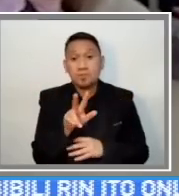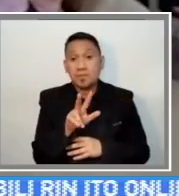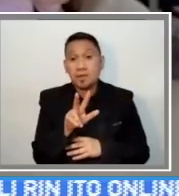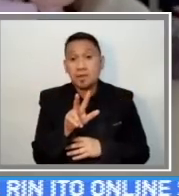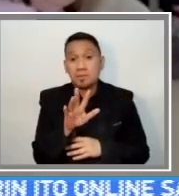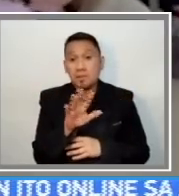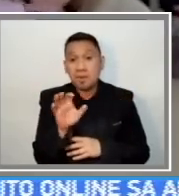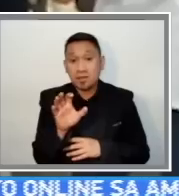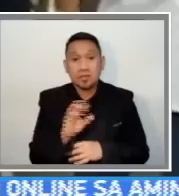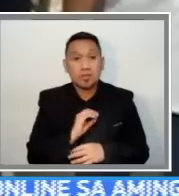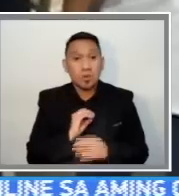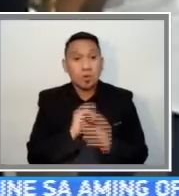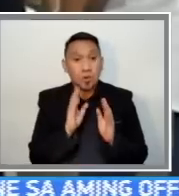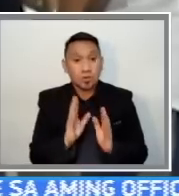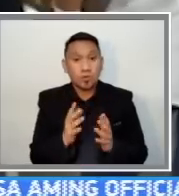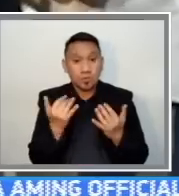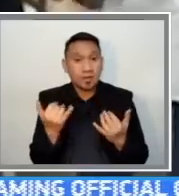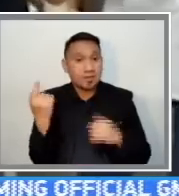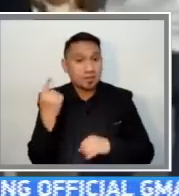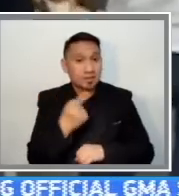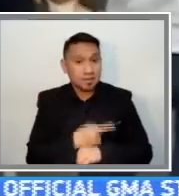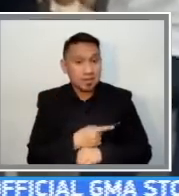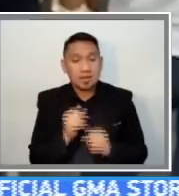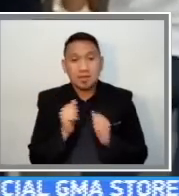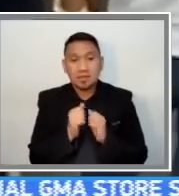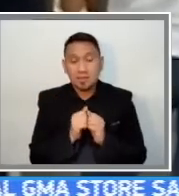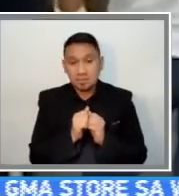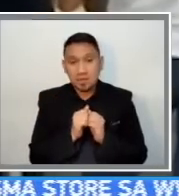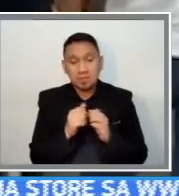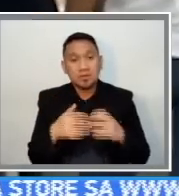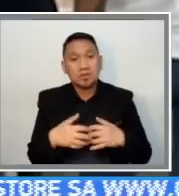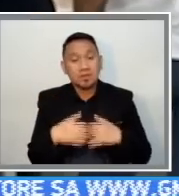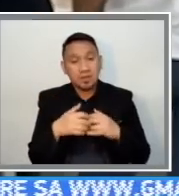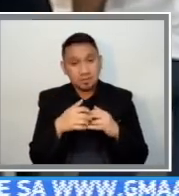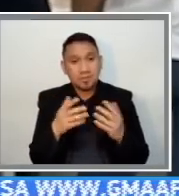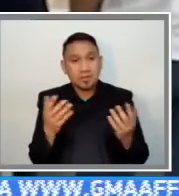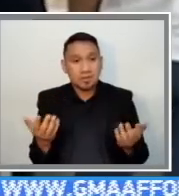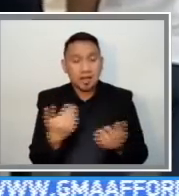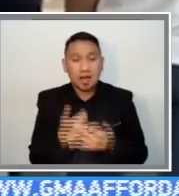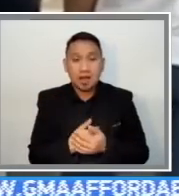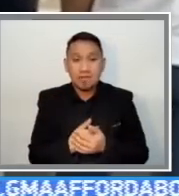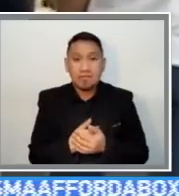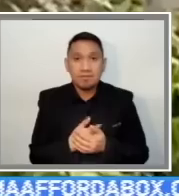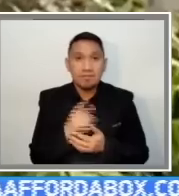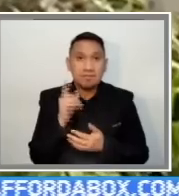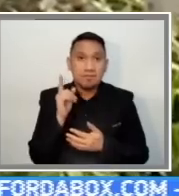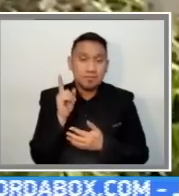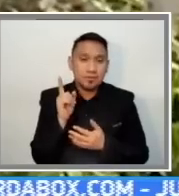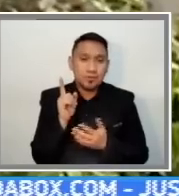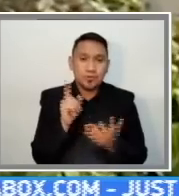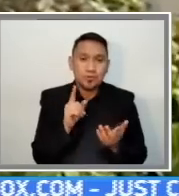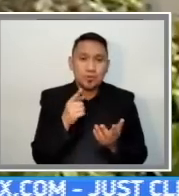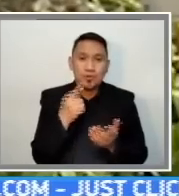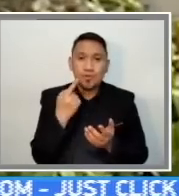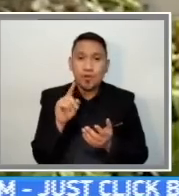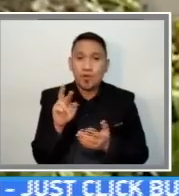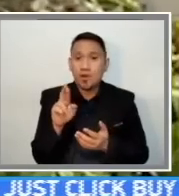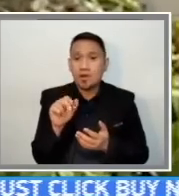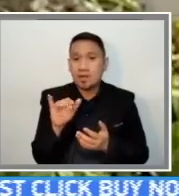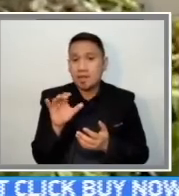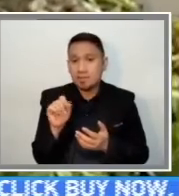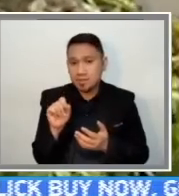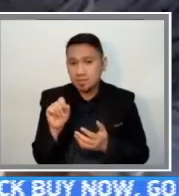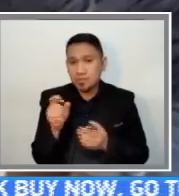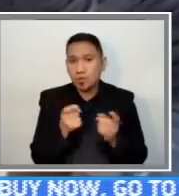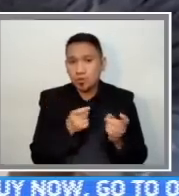owners ngayong araw. Kasabay nito ang paglulunsad ng mobile app na nilikha ng Global Alliance for Rabies Control, kung saan